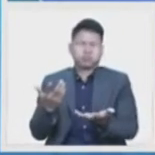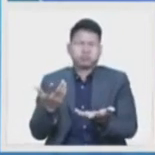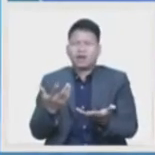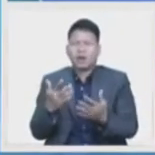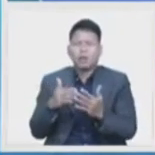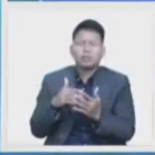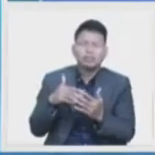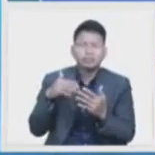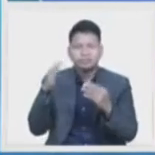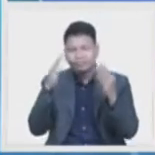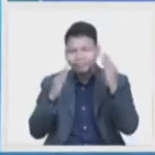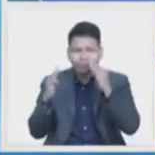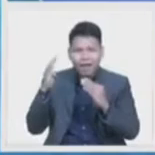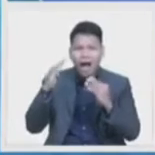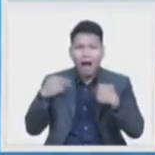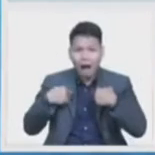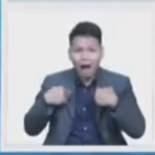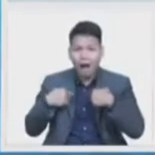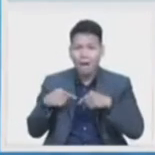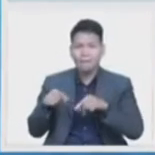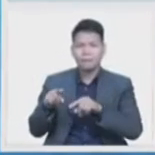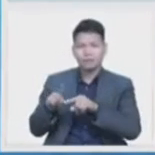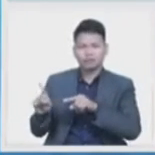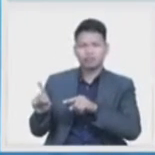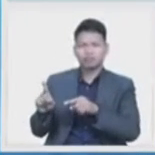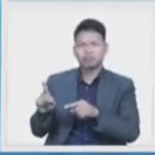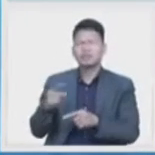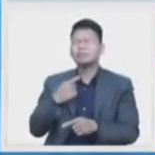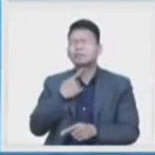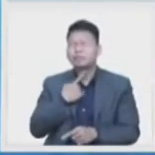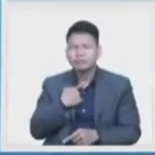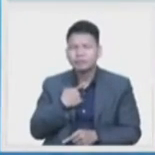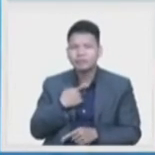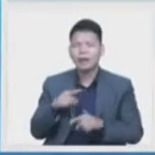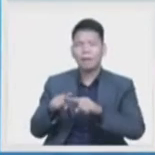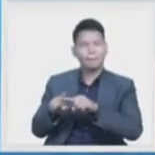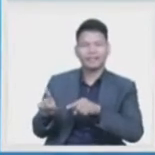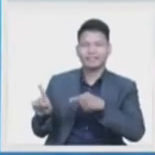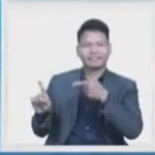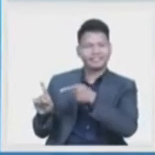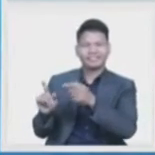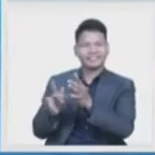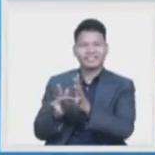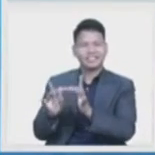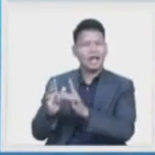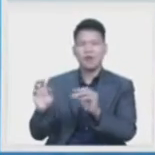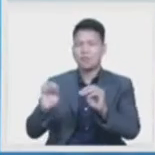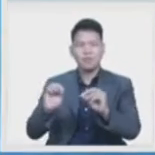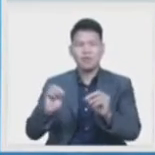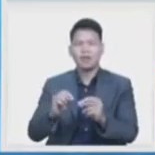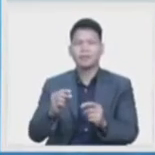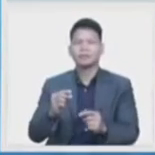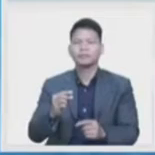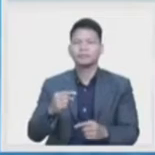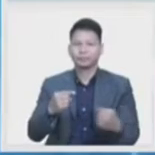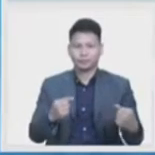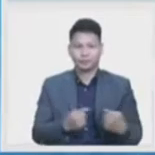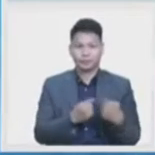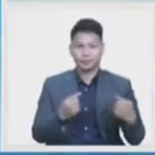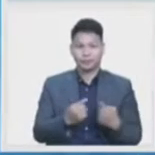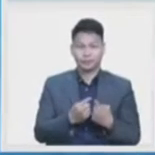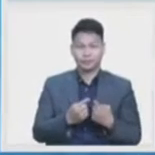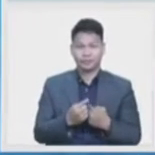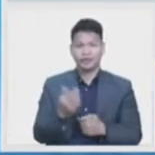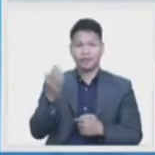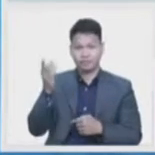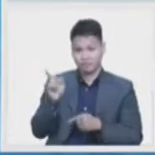manners of temptation. Apan giingnan kita, mga kagalaan, he never sinned. So siya may katungod. Nga naman nakatindog